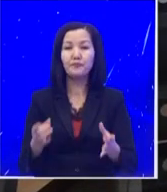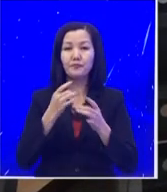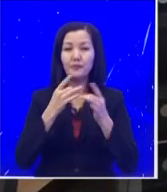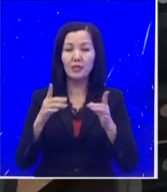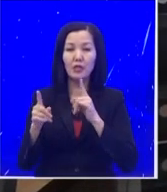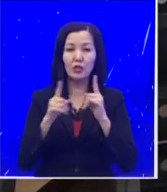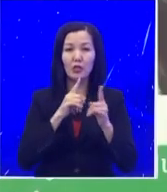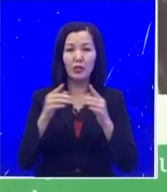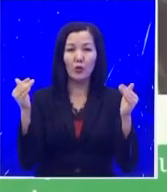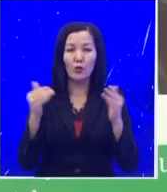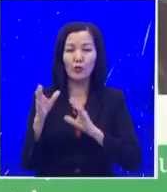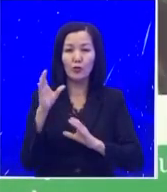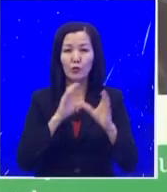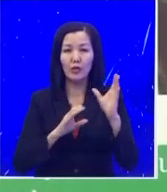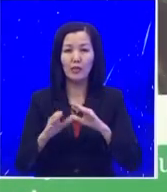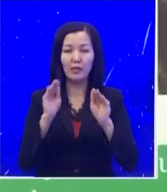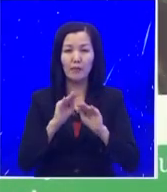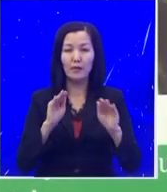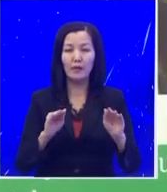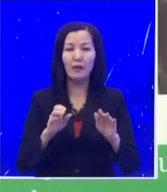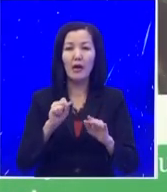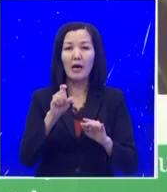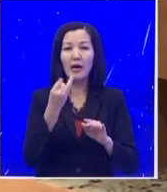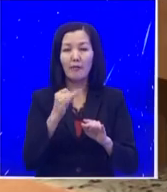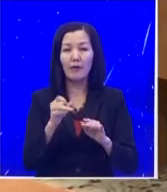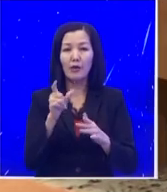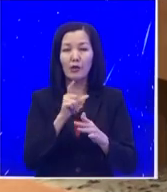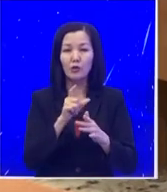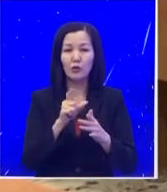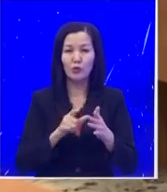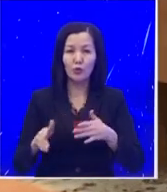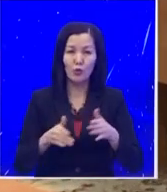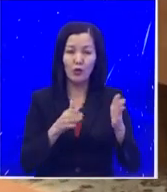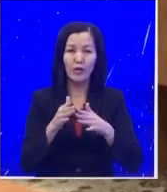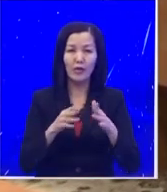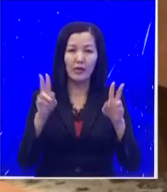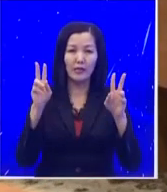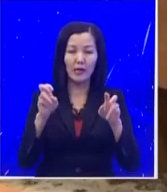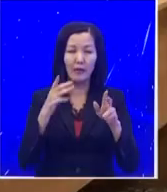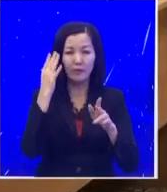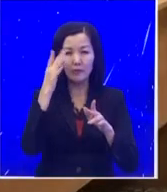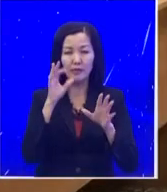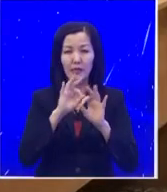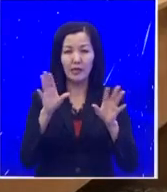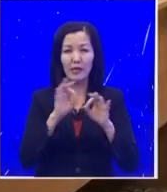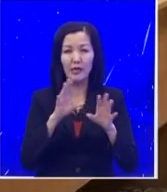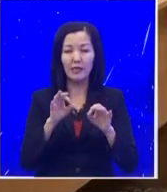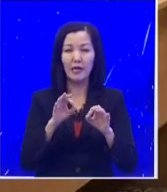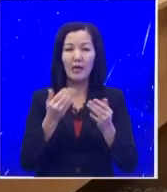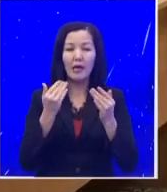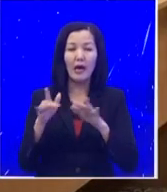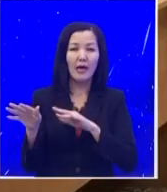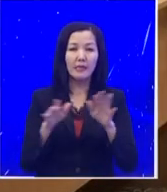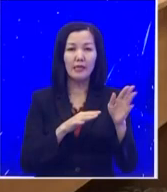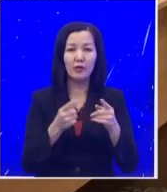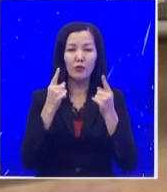қала колледжінің студенттері мен мектеп оқушылары Абай жолы романының тараулары бойынша пікір алмасты. Айта кетейік, шара бір ел бір кітап акциясы аясында